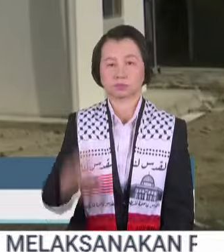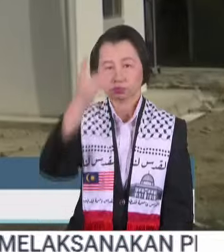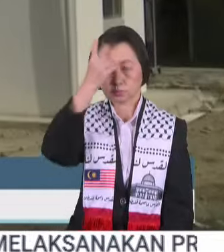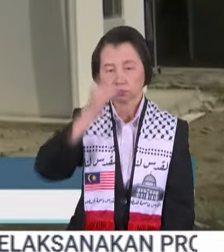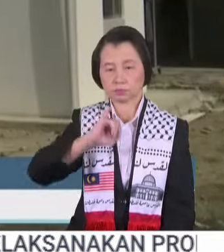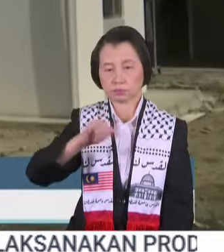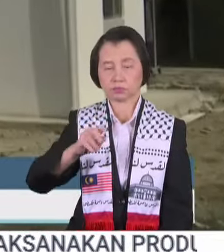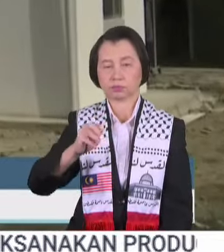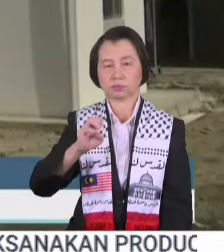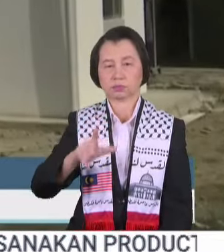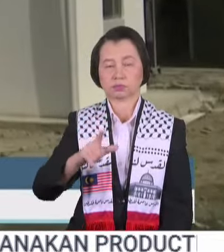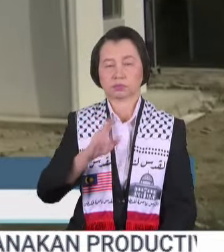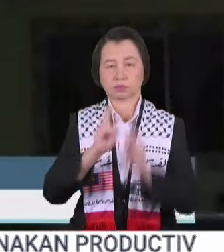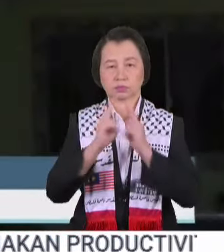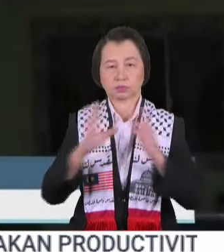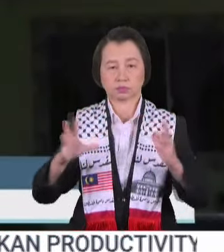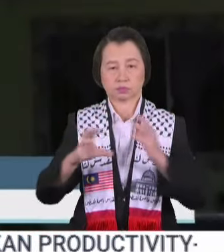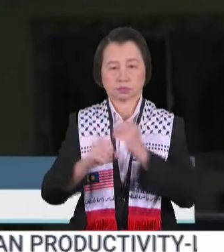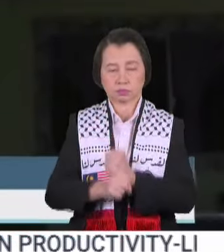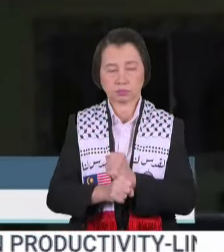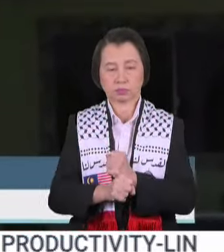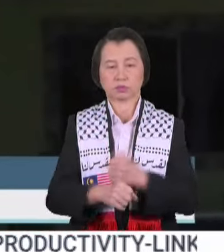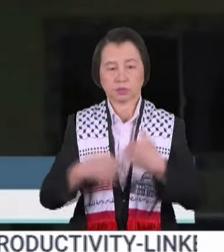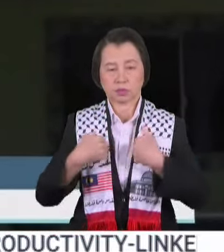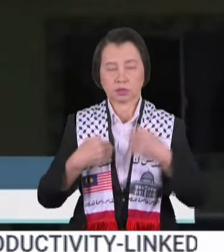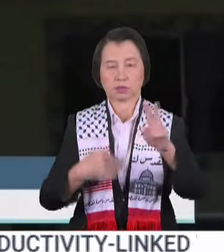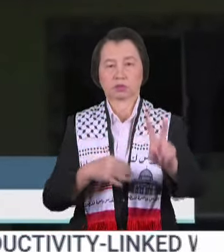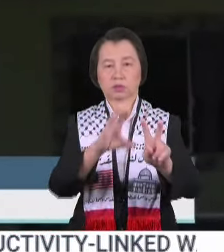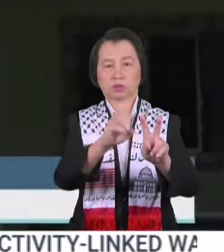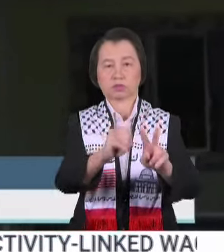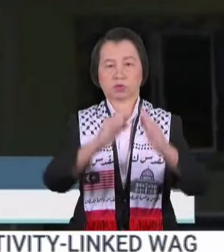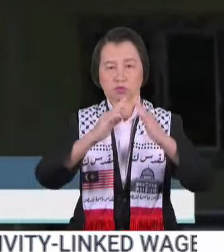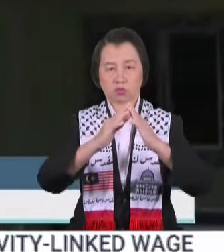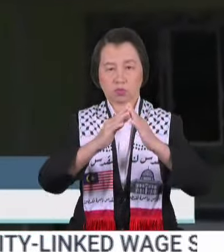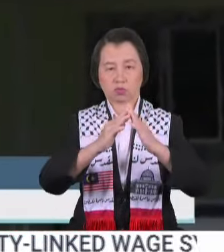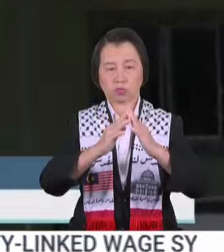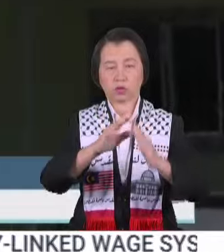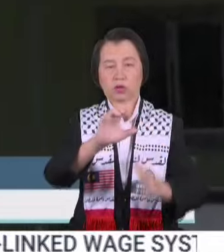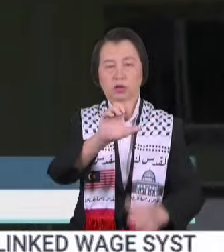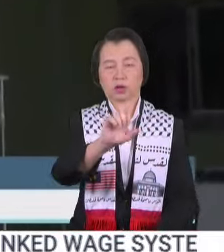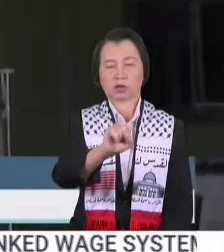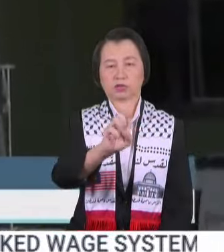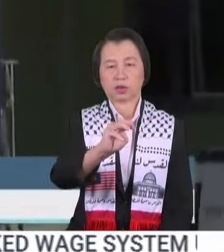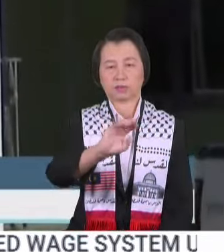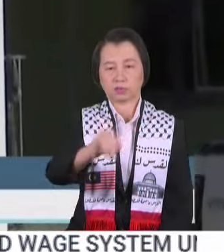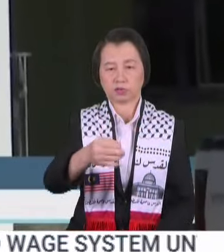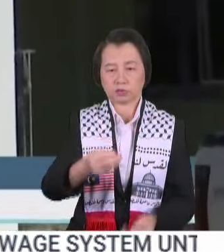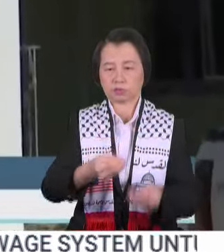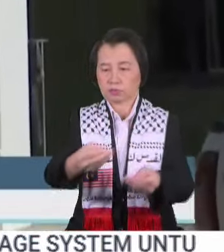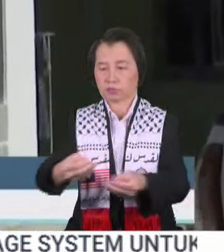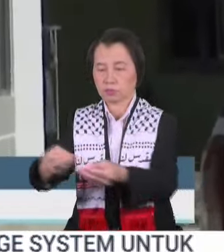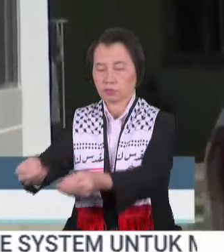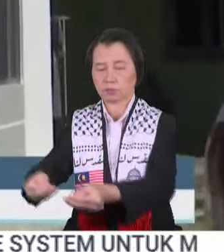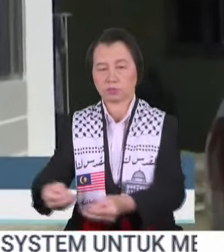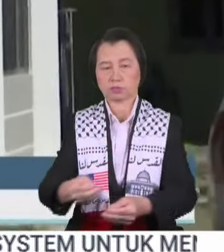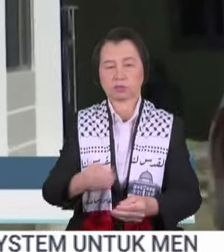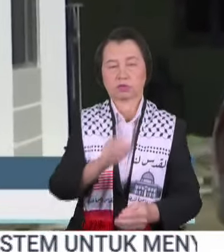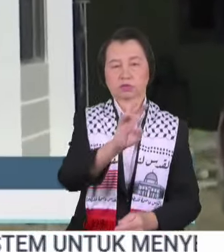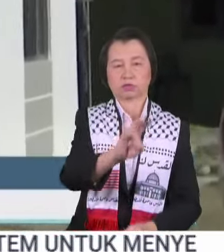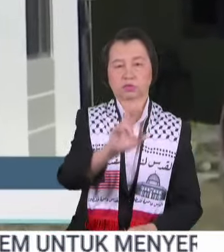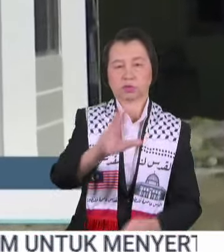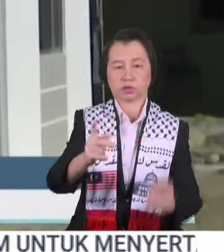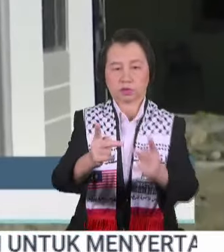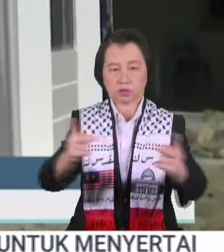Datuk Jahid dalam ucapan penggulungannya berkata sejumlah 20 unit rumah mesra SMJ diagihkan kepada setiap